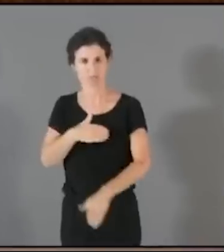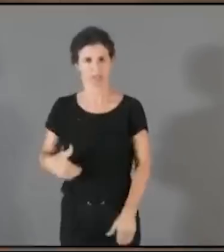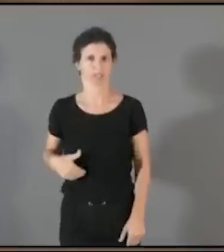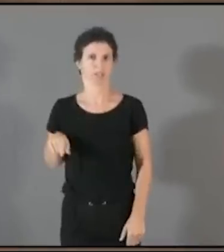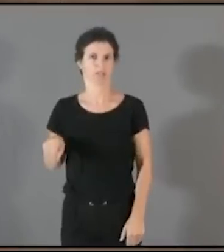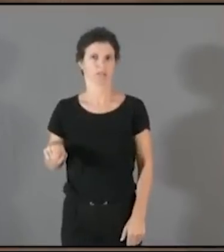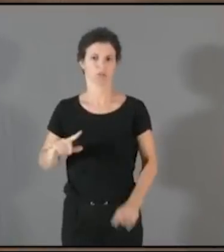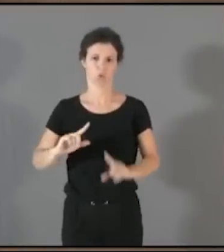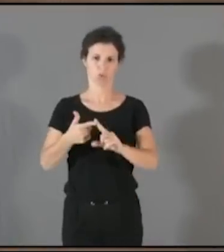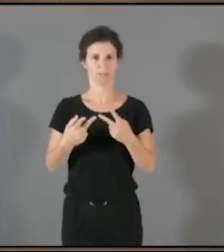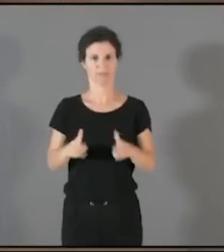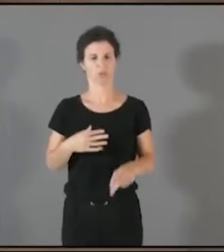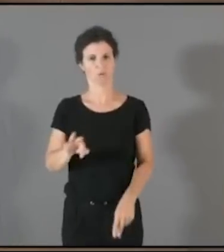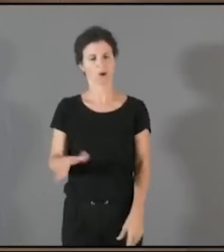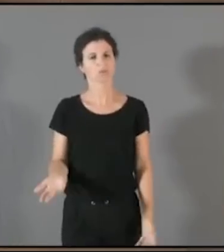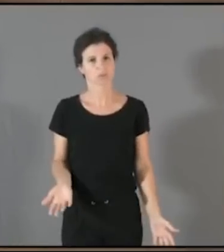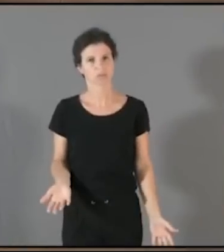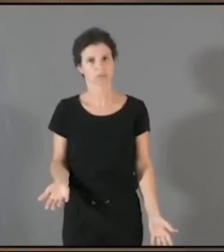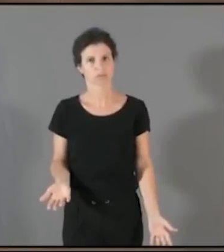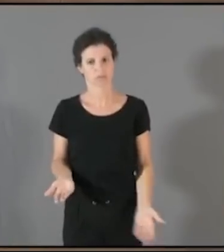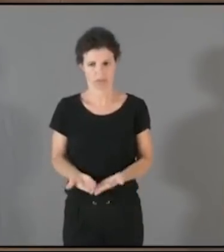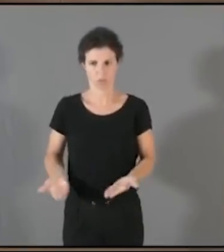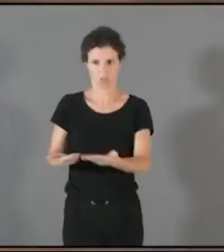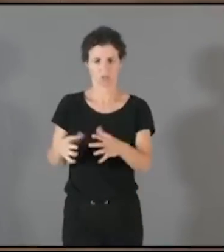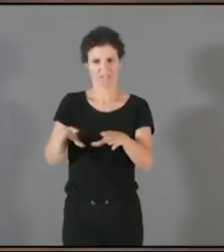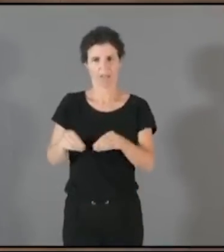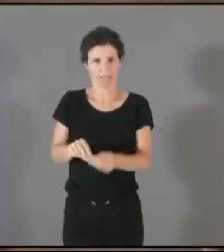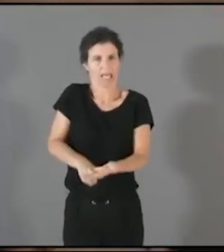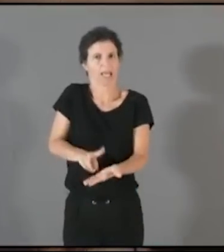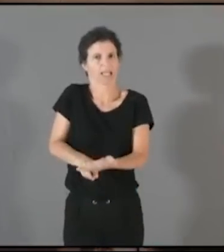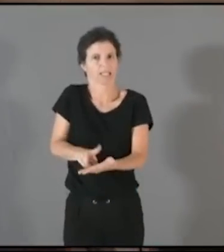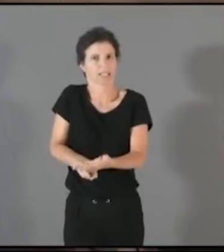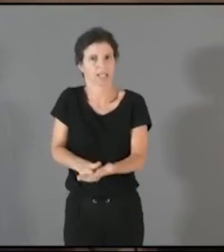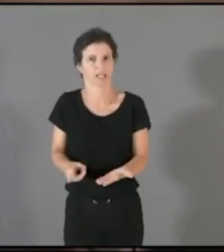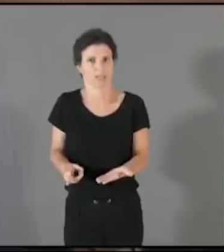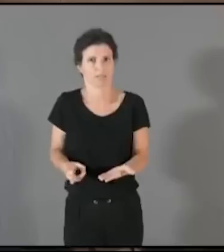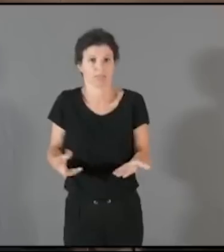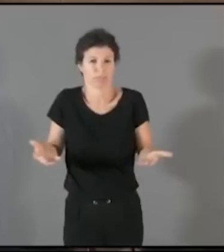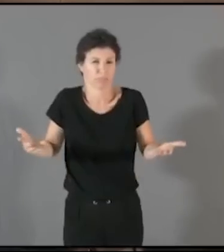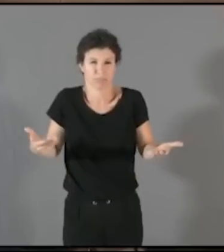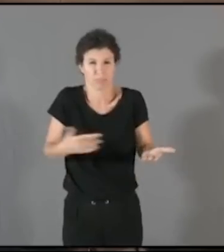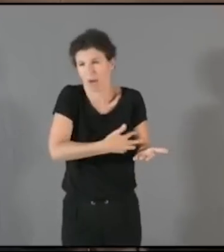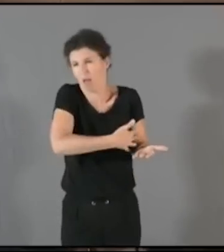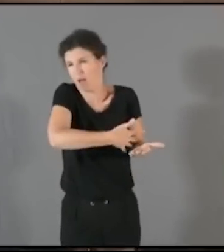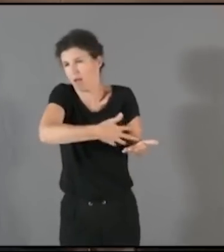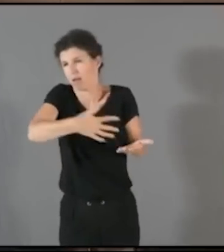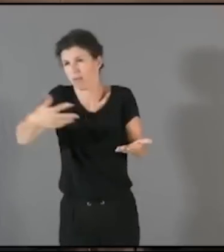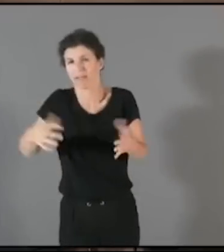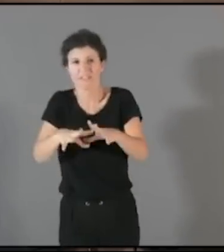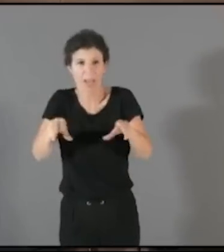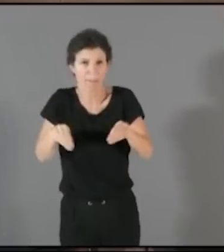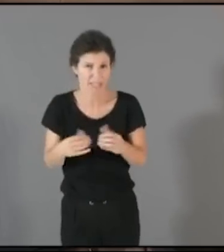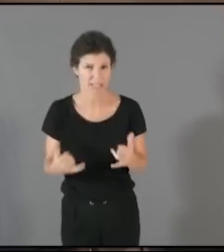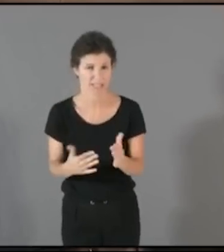la réalité de cette famille, la réalité de milliers de familles à Marseille, celles qui ont encore